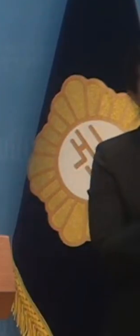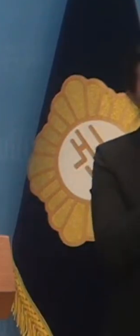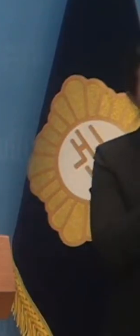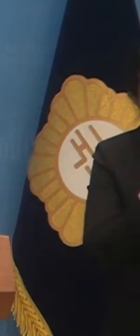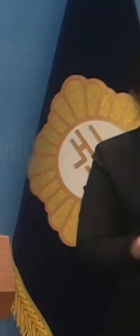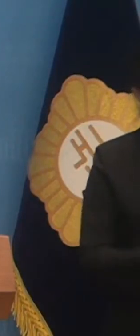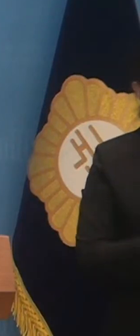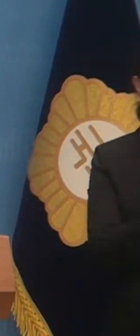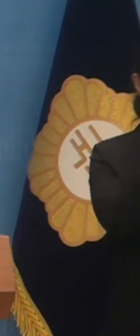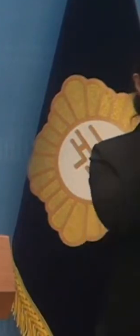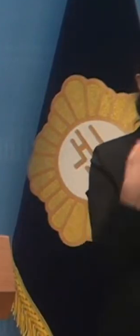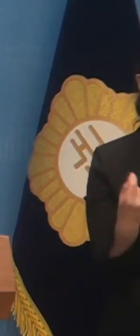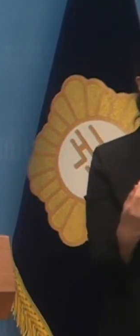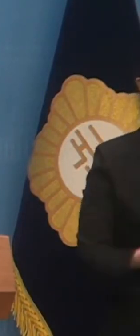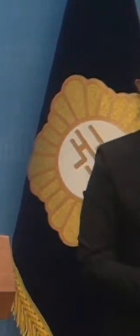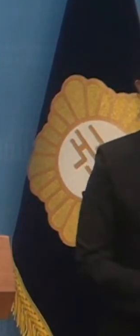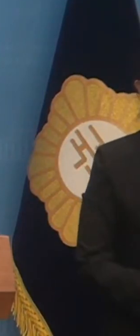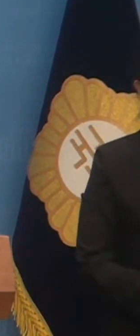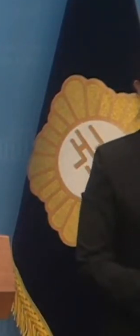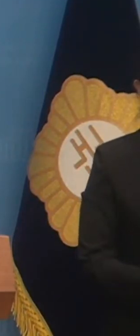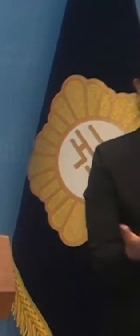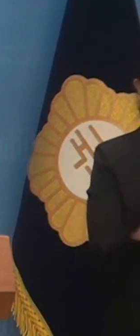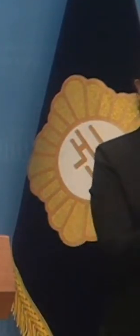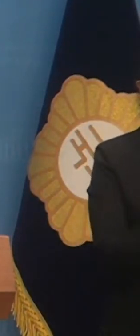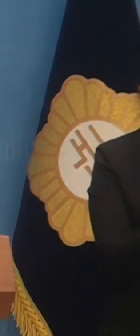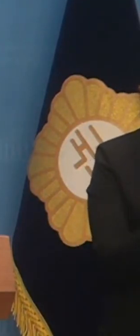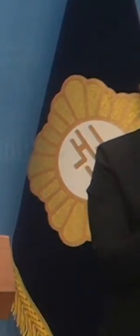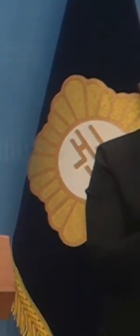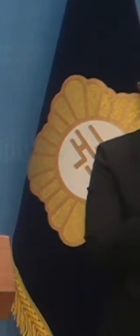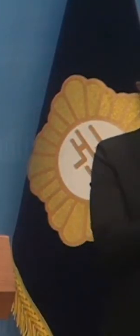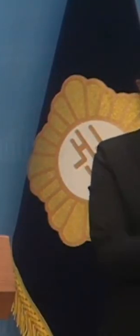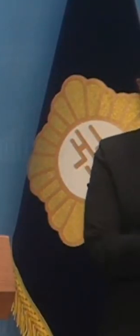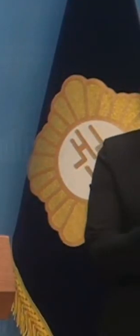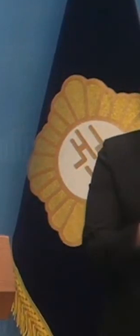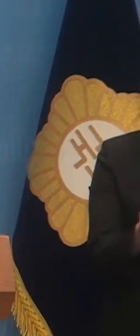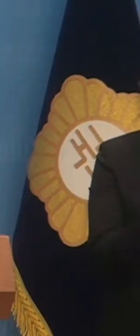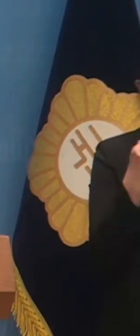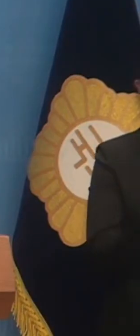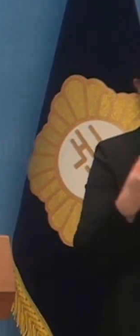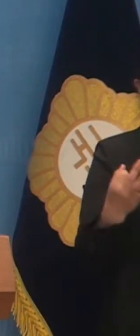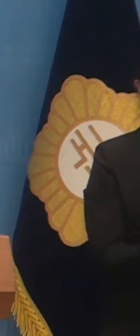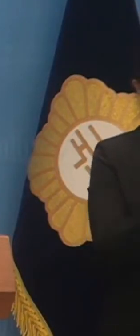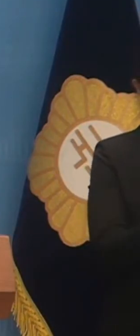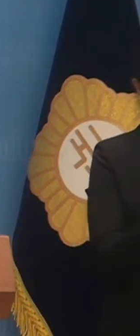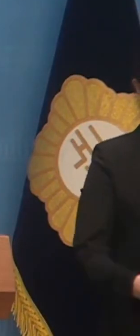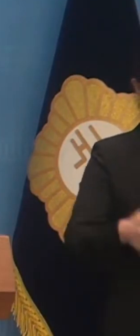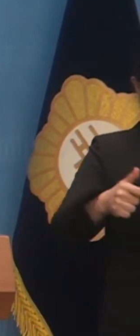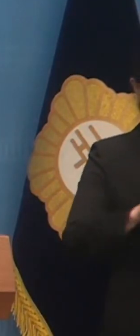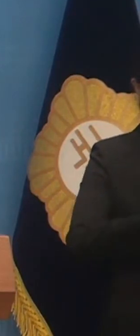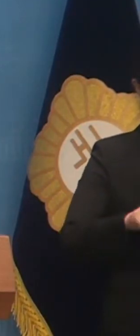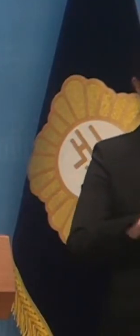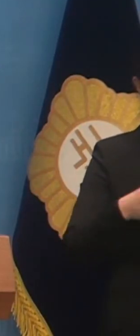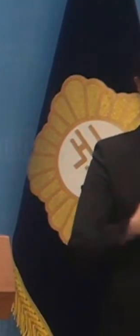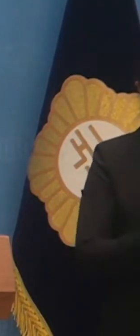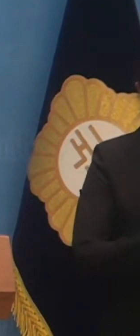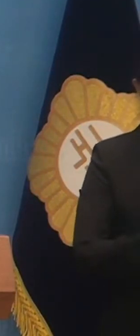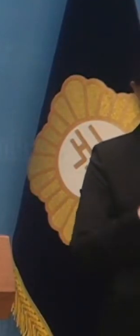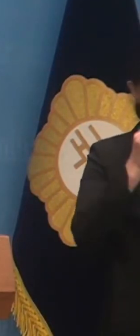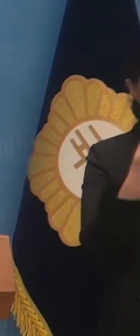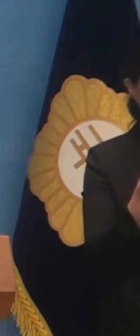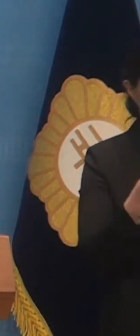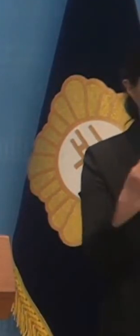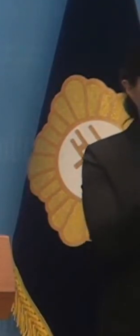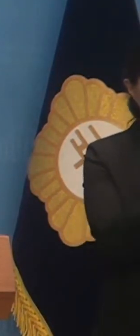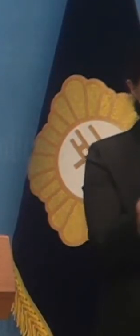있는 진전입니다. 노동계의 문제 제기로 최저임금법 적용 확대에 대한 이해가 넓어졌고